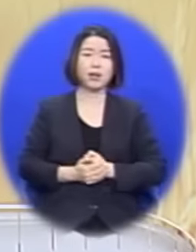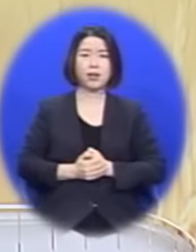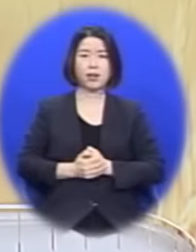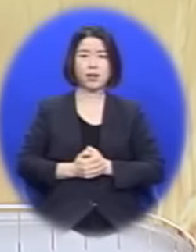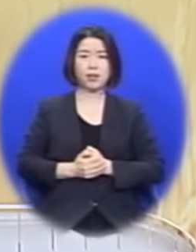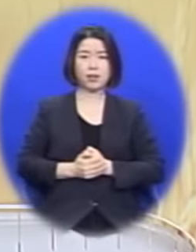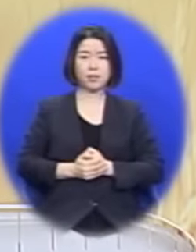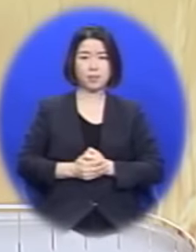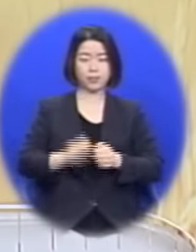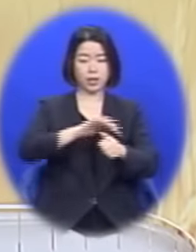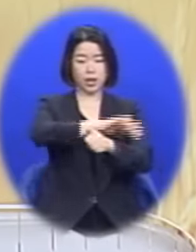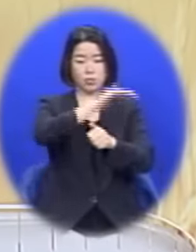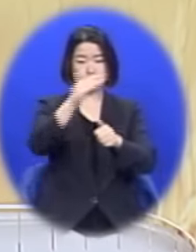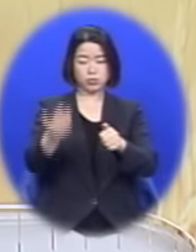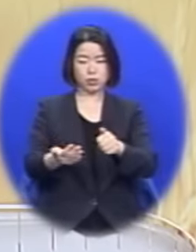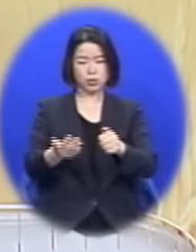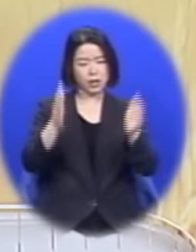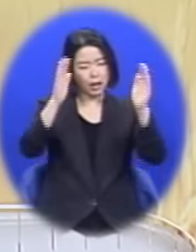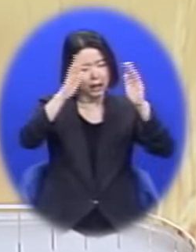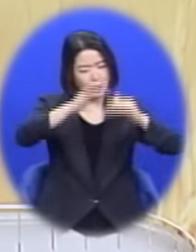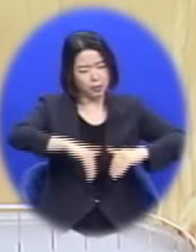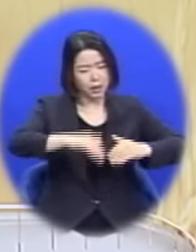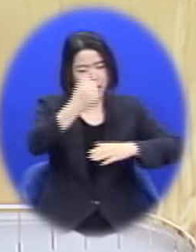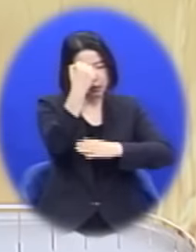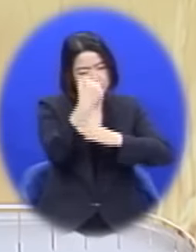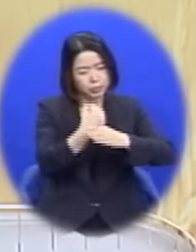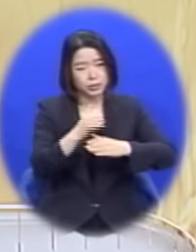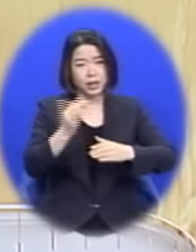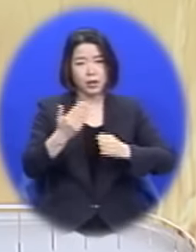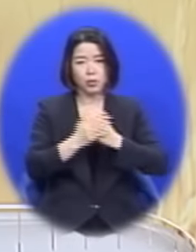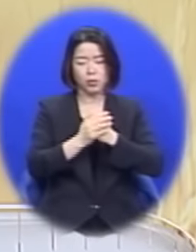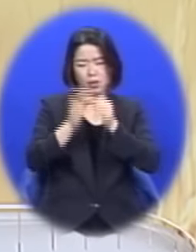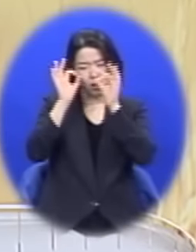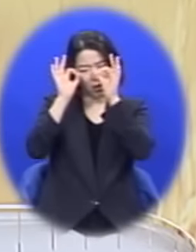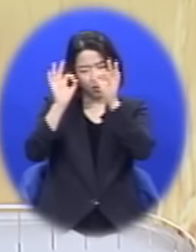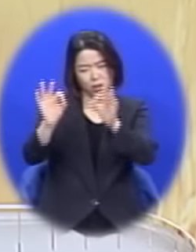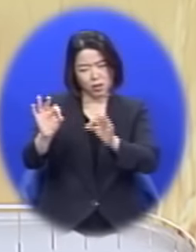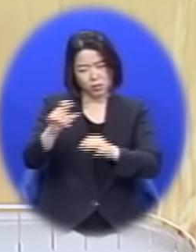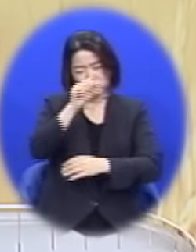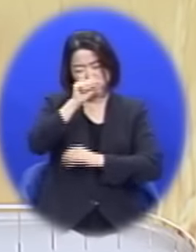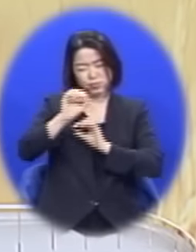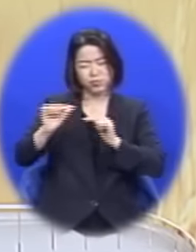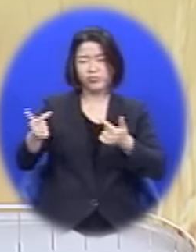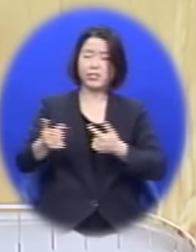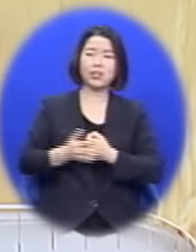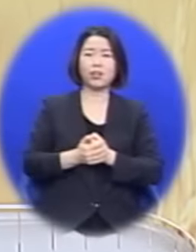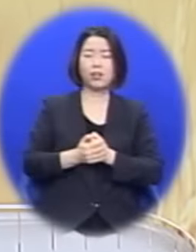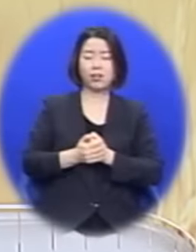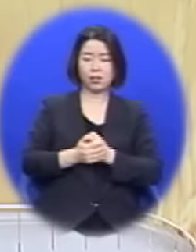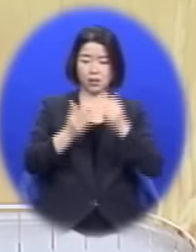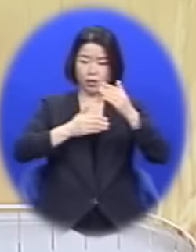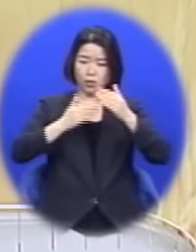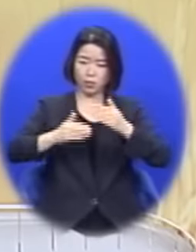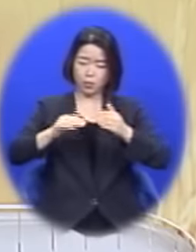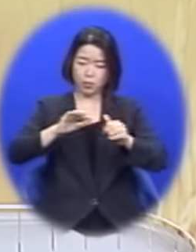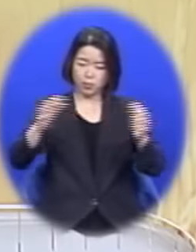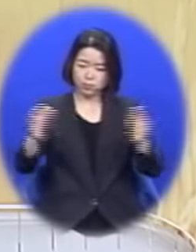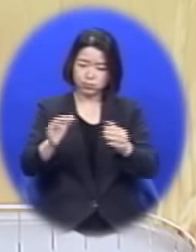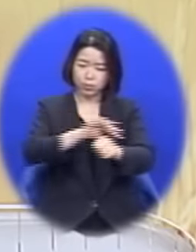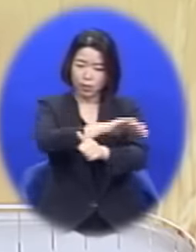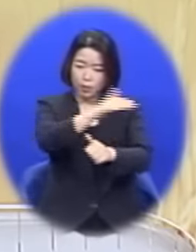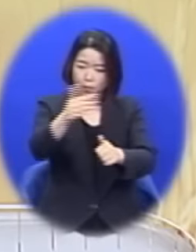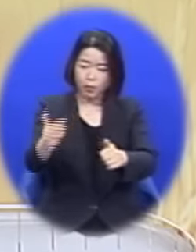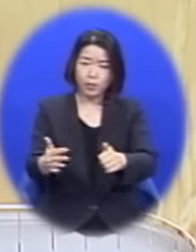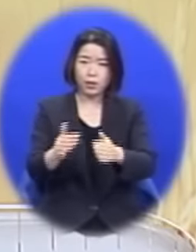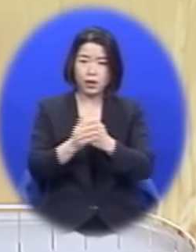무덤 다 무너지고 보기가 너무 비참해요. 공동묘지 사진 자체가 뭐